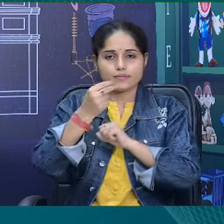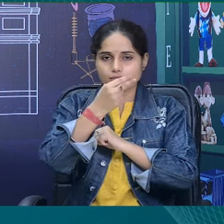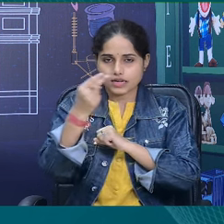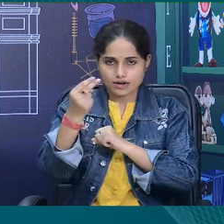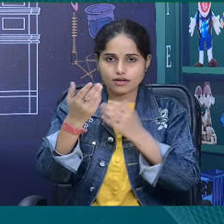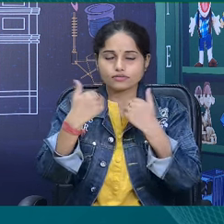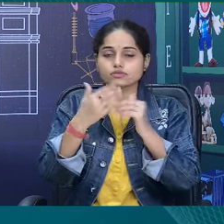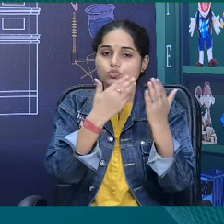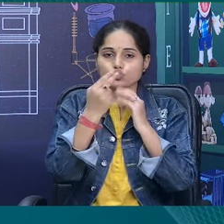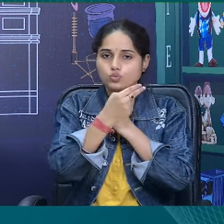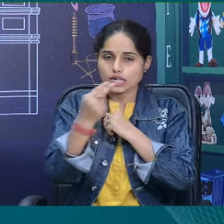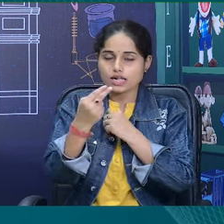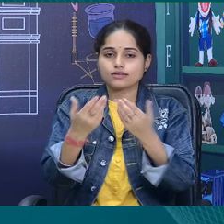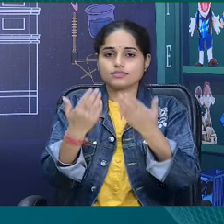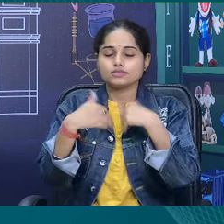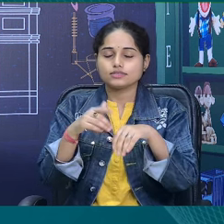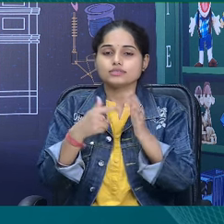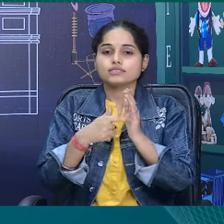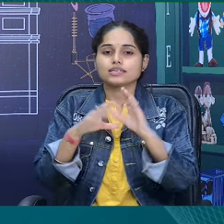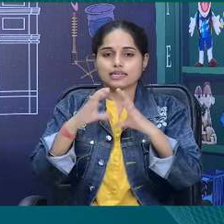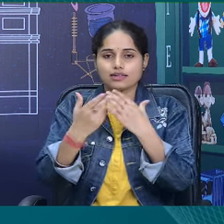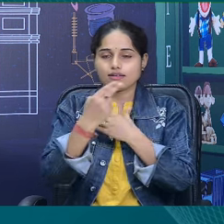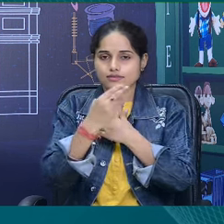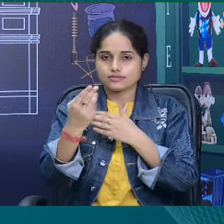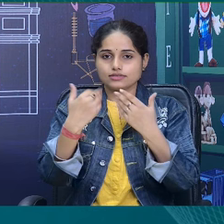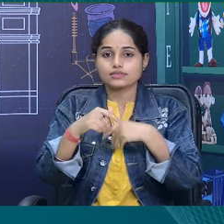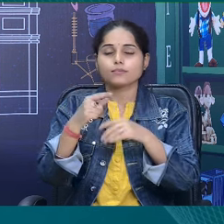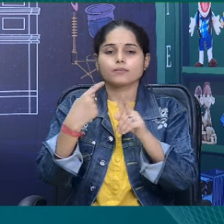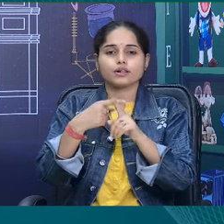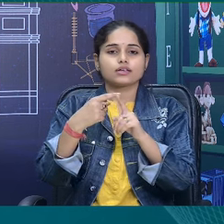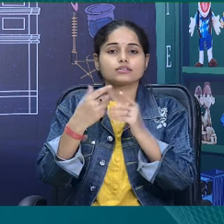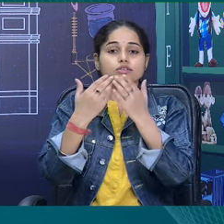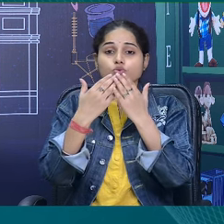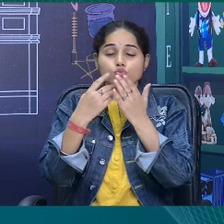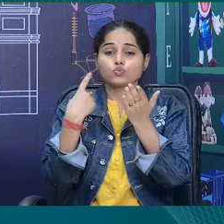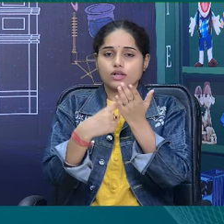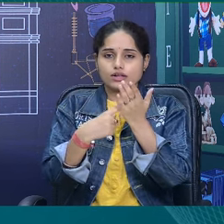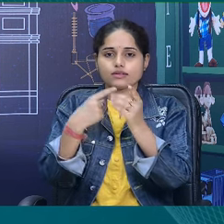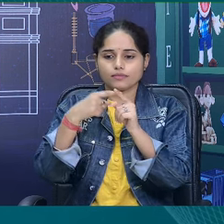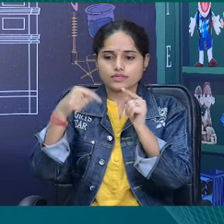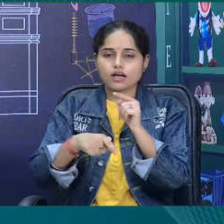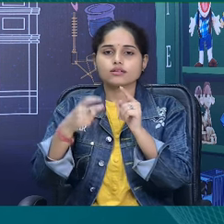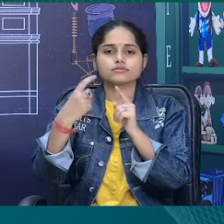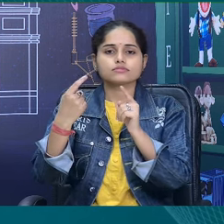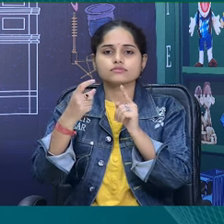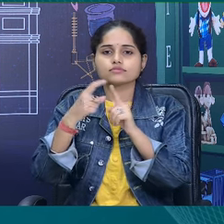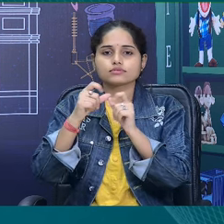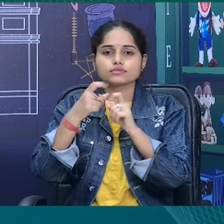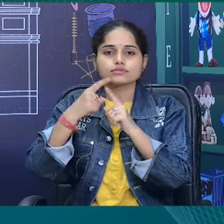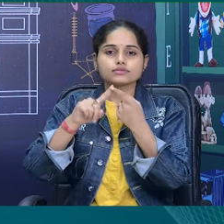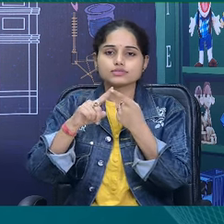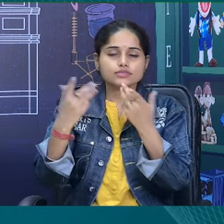है अपने स्कूल का नाम लिखना है और कक्षा लिखनी है साथ ही साथ आपको सेशन किस तारीख में आपने देखा